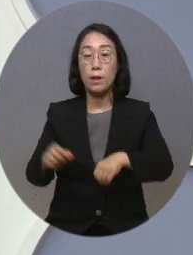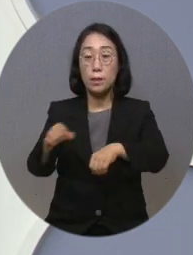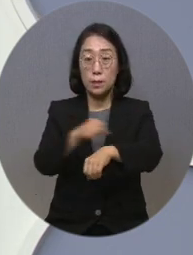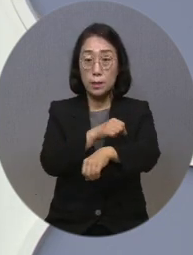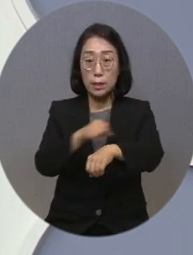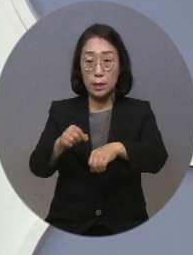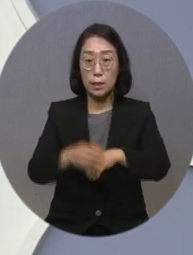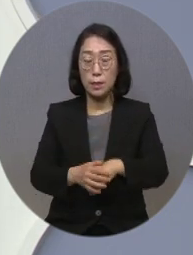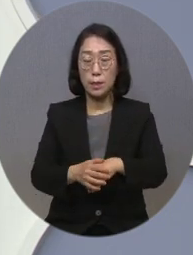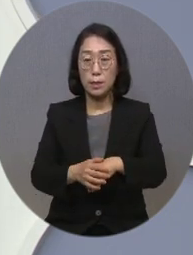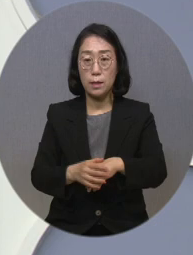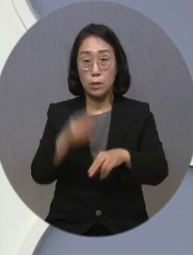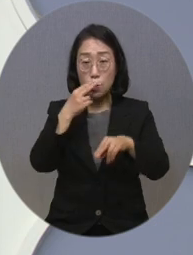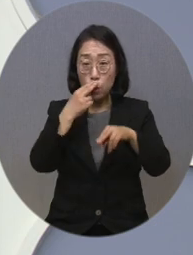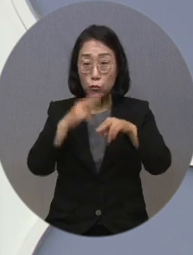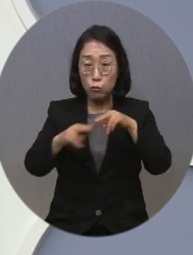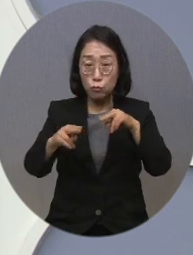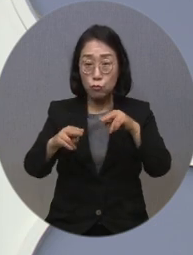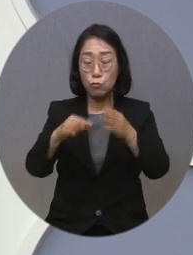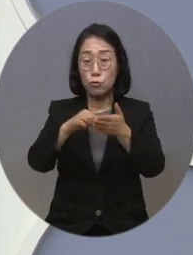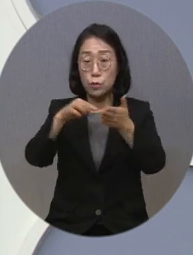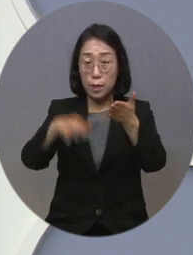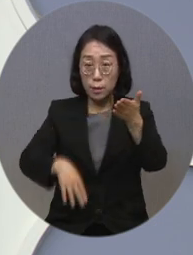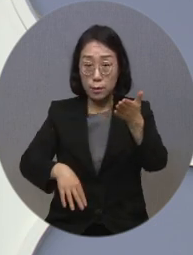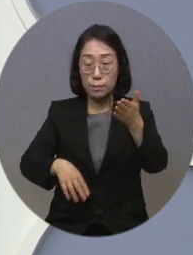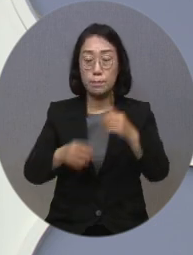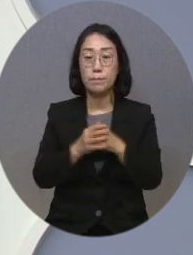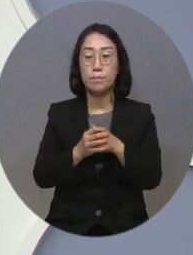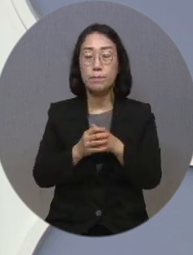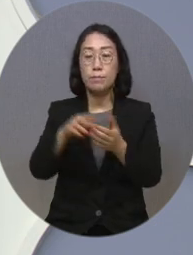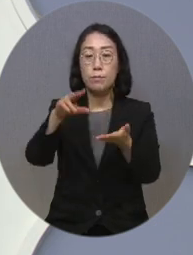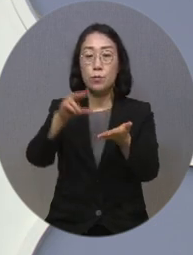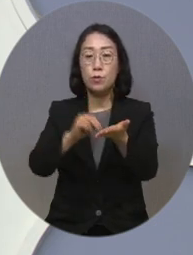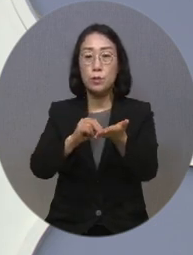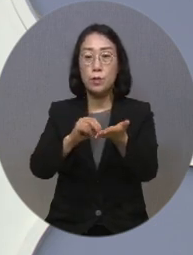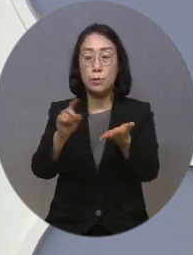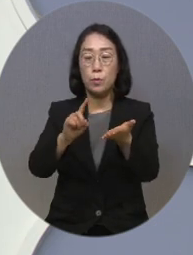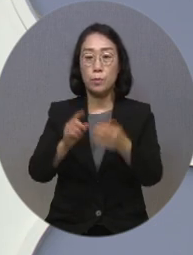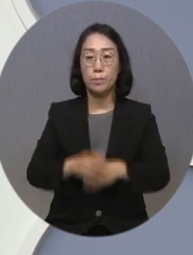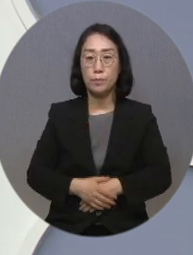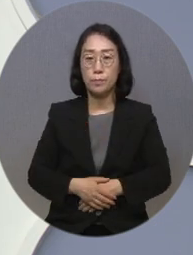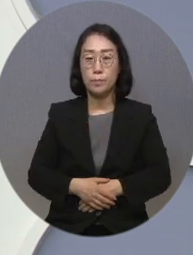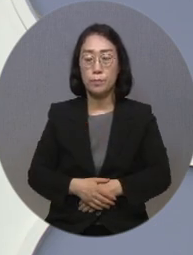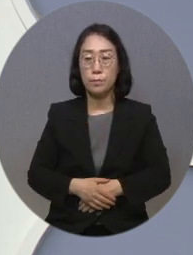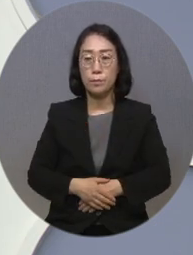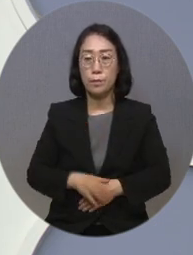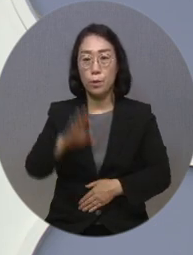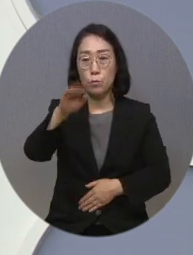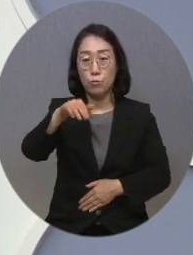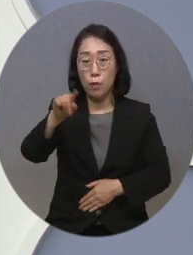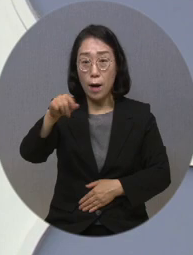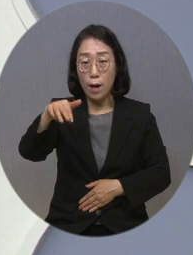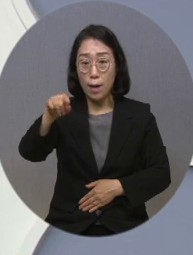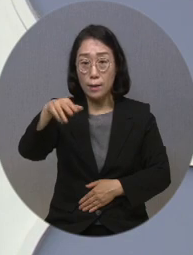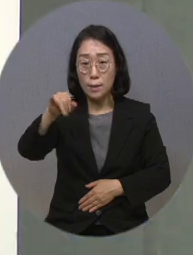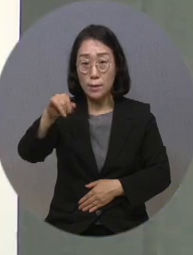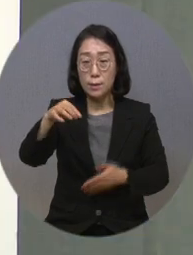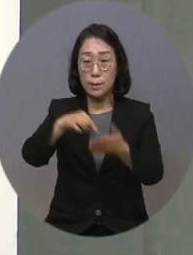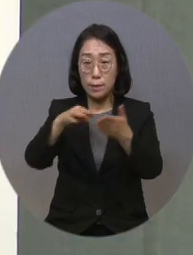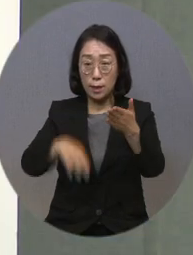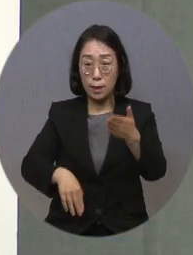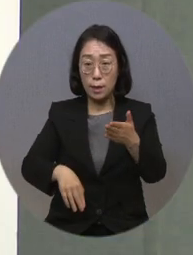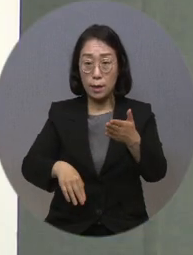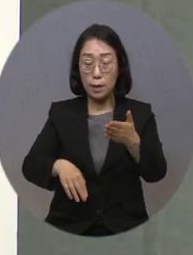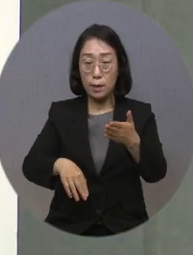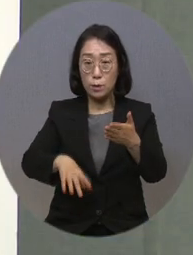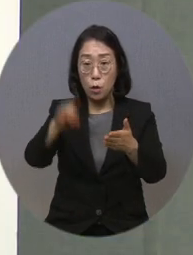그 유류세 같은 경우에는 무슨 문제가 있냐면 우리가 부가가치세를 1977년에 도입을 했는데